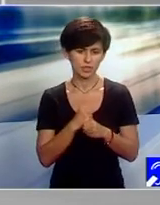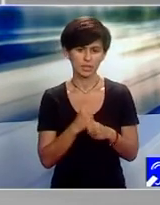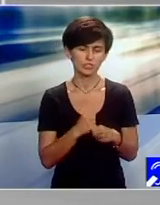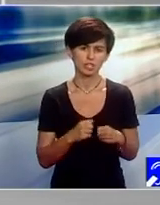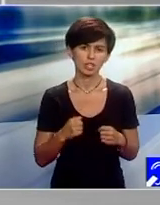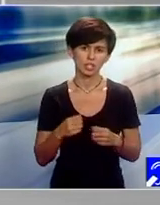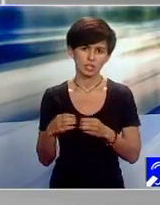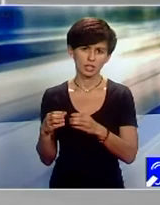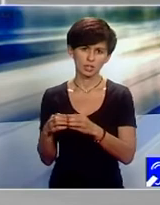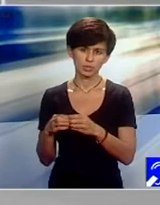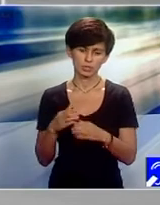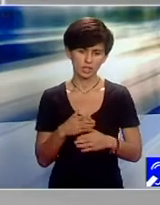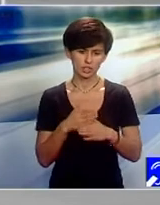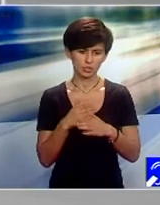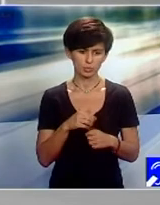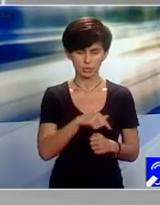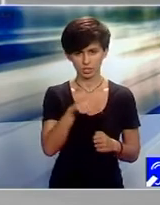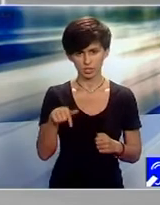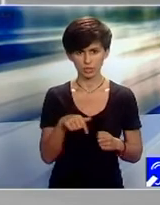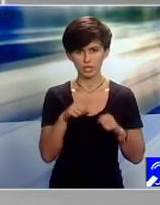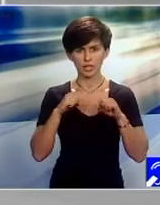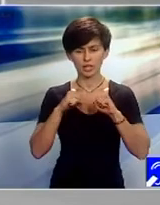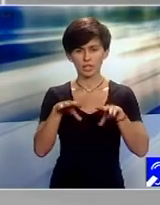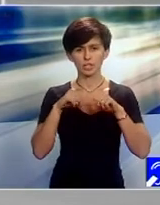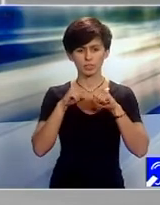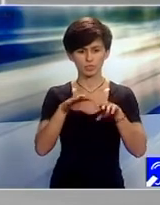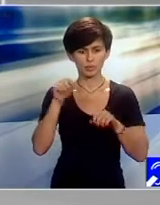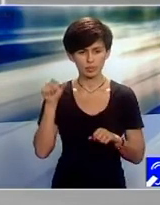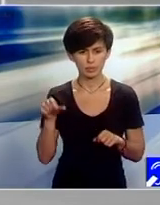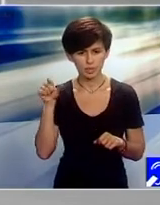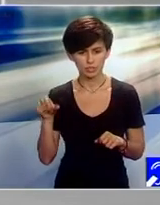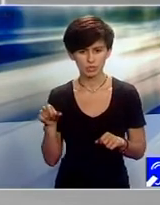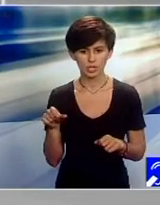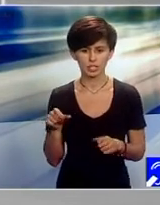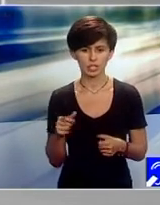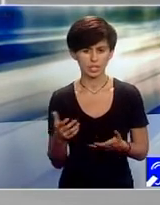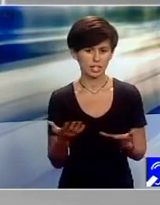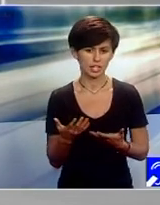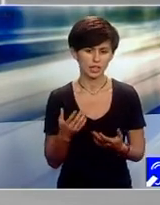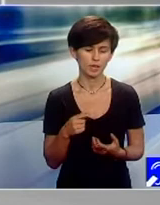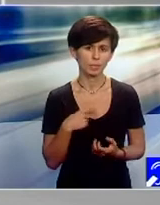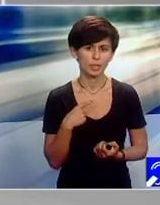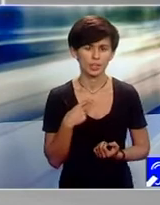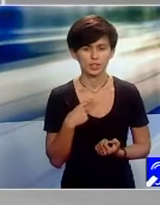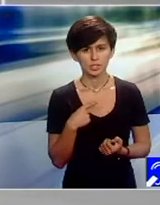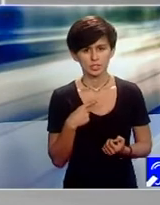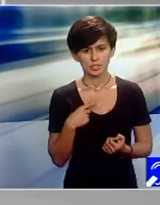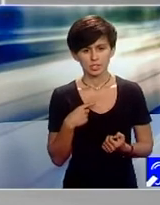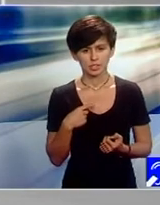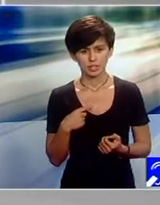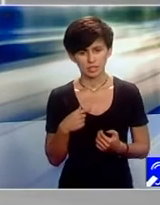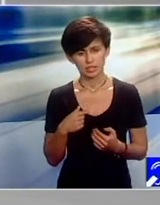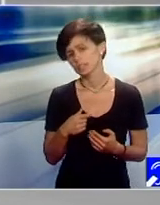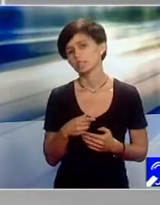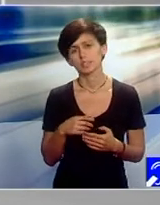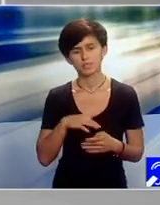de suport tocmai asta facem. Informăm persoanele de acolo care sunt aparținătorii unor bolnavi cu Alzheimer